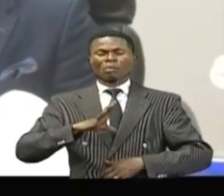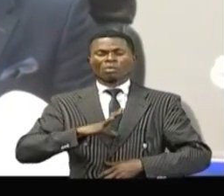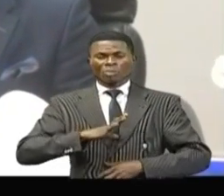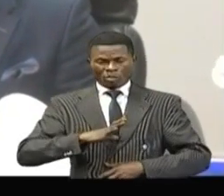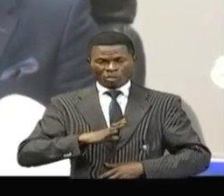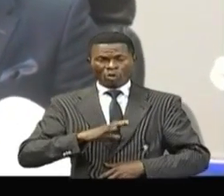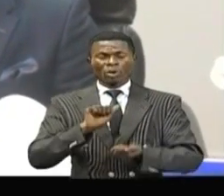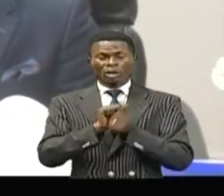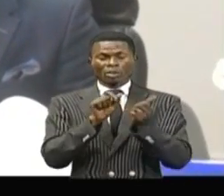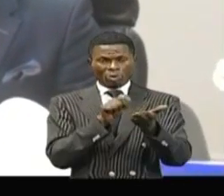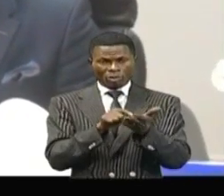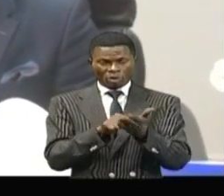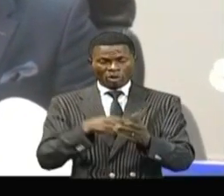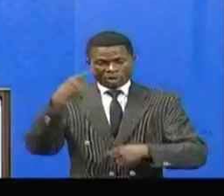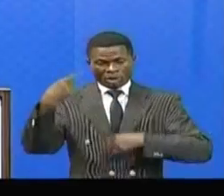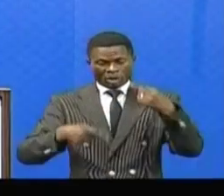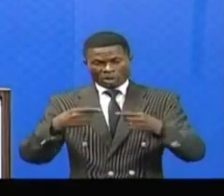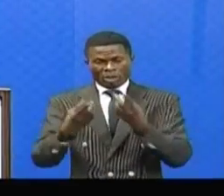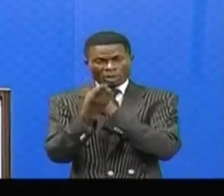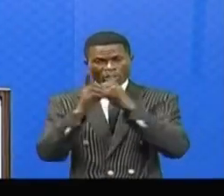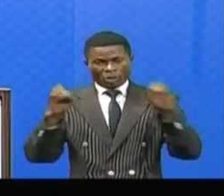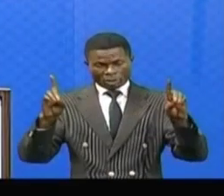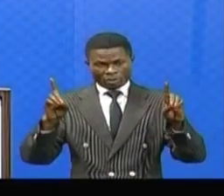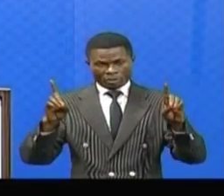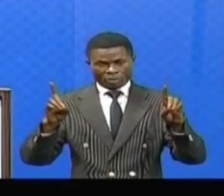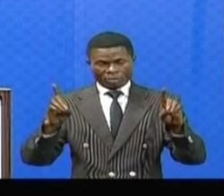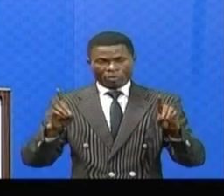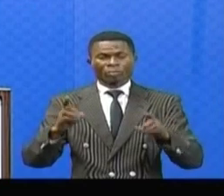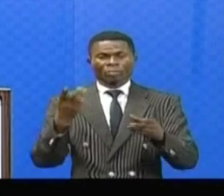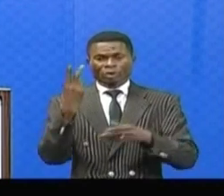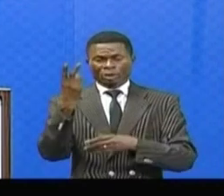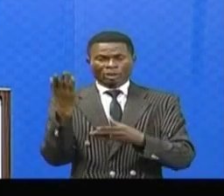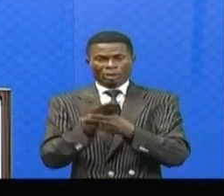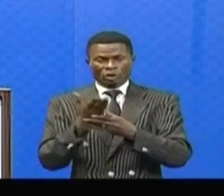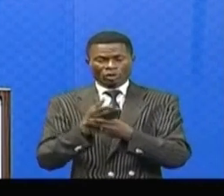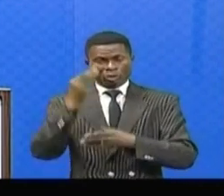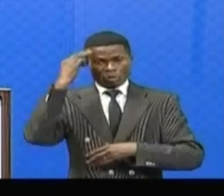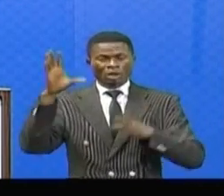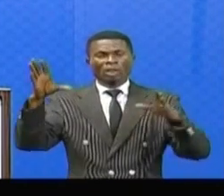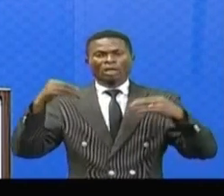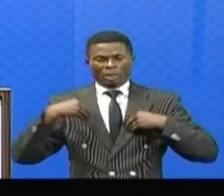ces risques. Après débat et délibération, ces deux dossiers ont été adoptés.